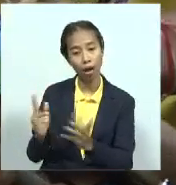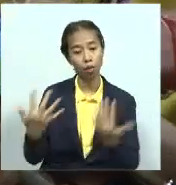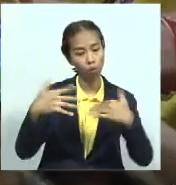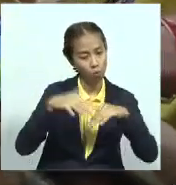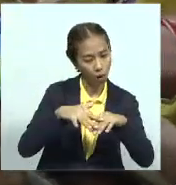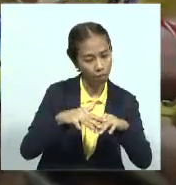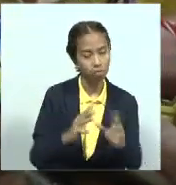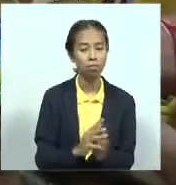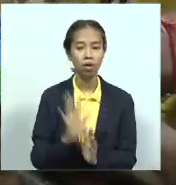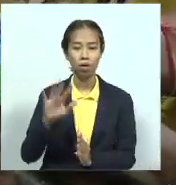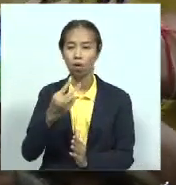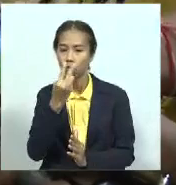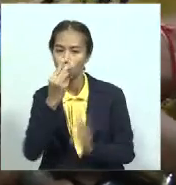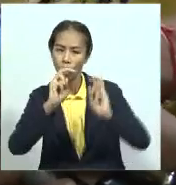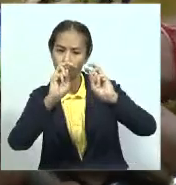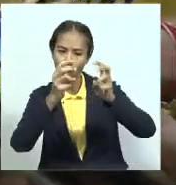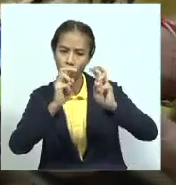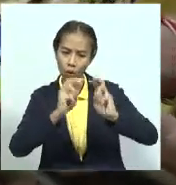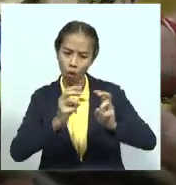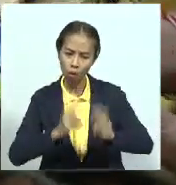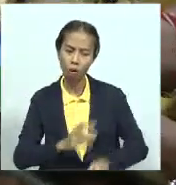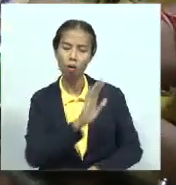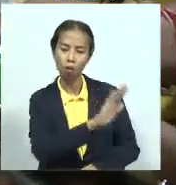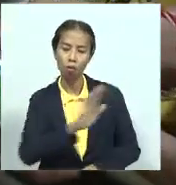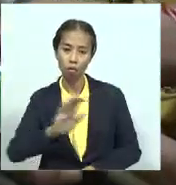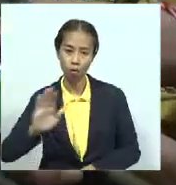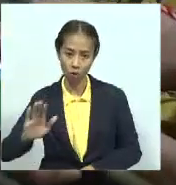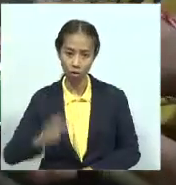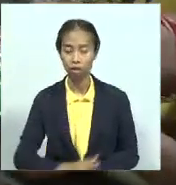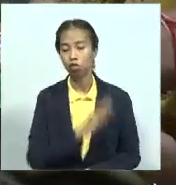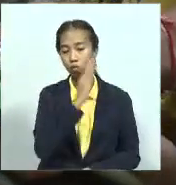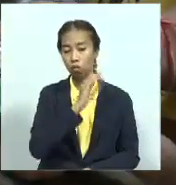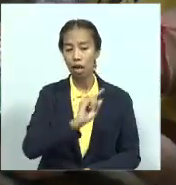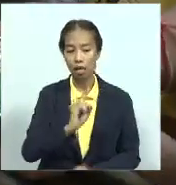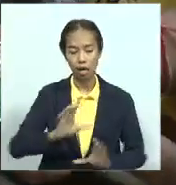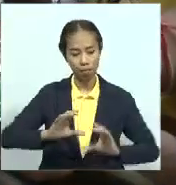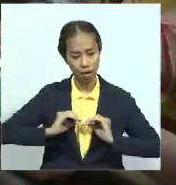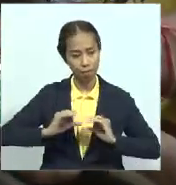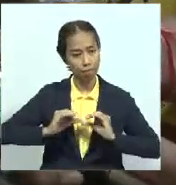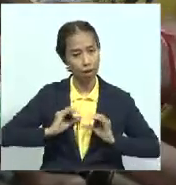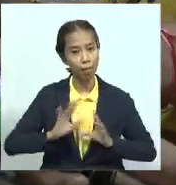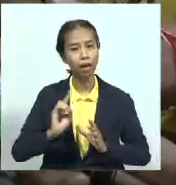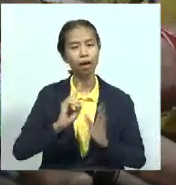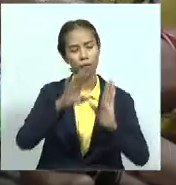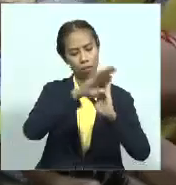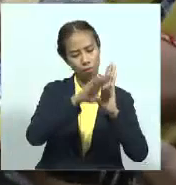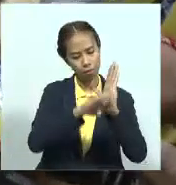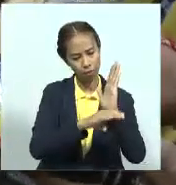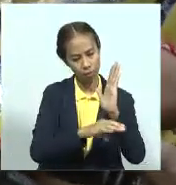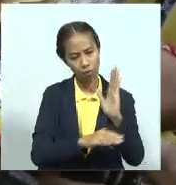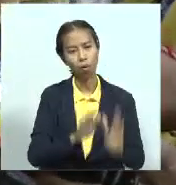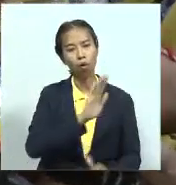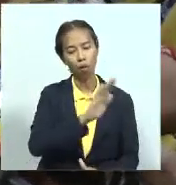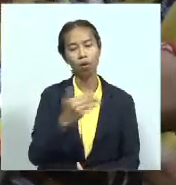ก็ต้องดูรายละเอียดของแต่ละประเด็นครับครับส่วนประเด็นอะไรที่จะรับหรือไม่ก็กระบวนการของสภาก็จะมีครับเรื่องใด